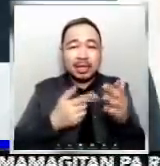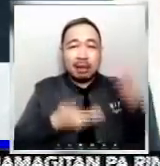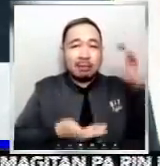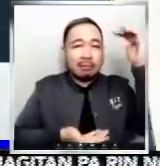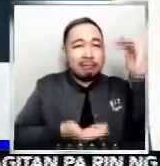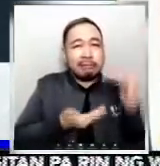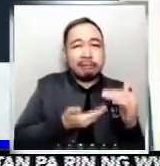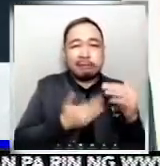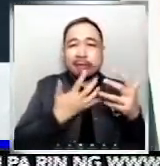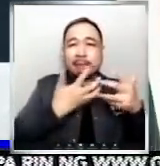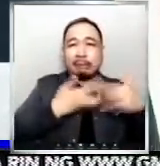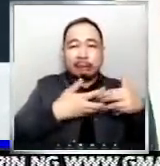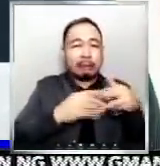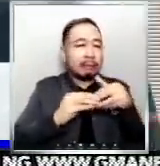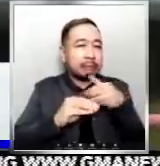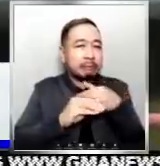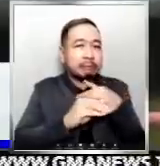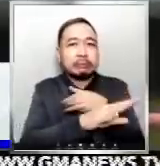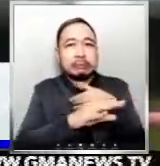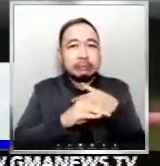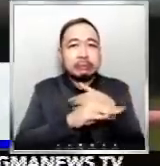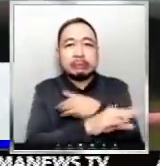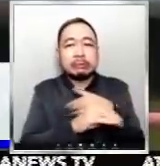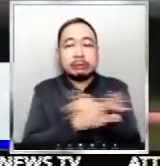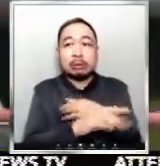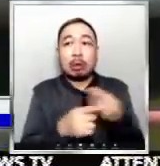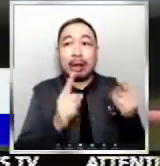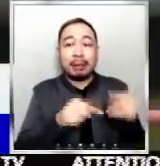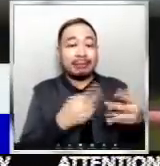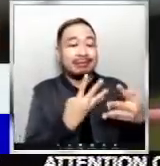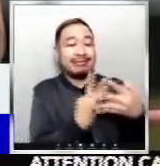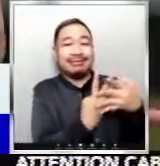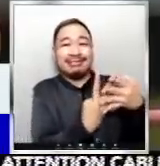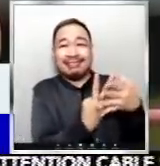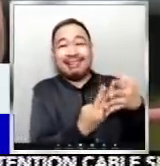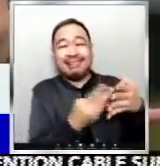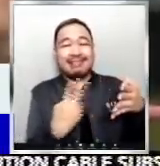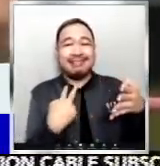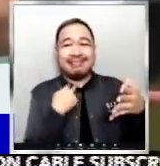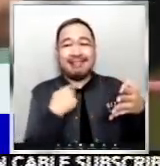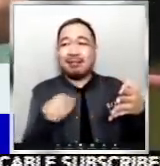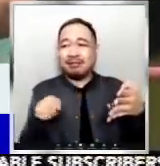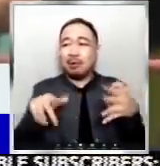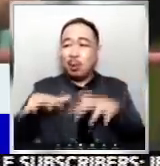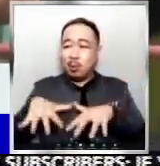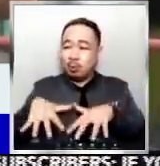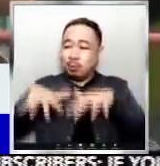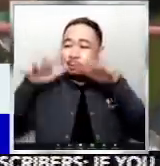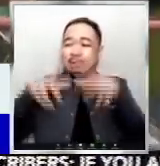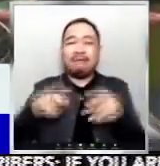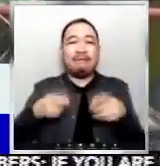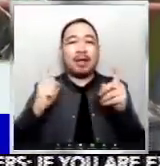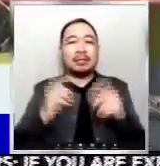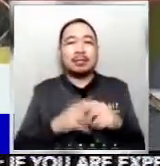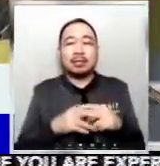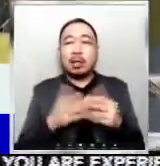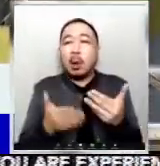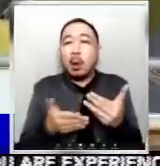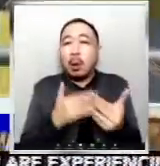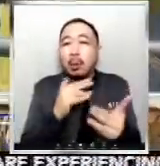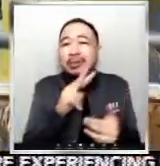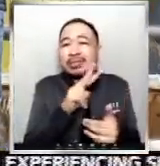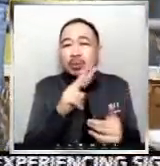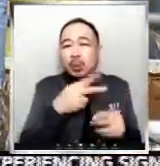nun, mabilis tayong mataasan ng tubig. Tinatayang nasa 2 tonelada ng basura ang nakolekta mula rito sa Tripa de Galina pumping